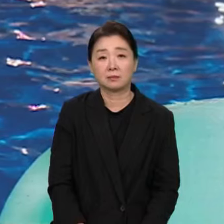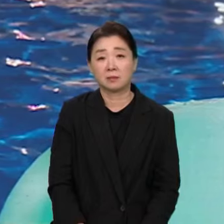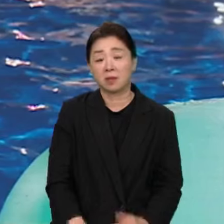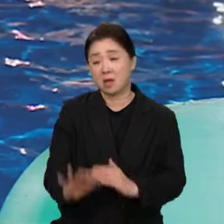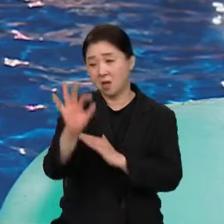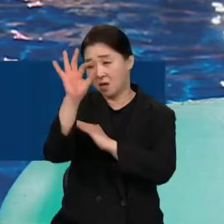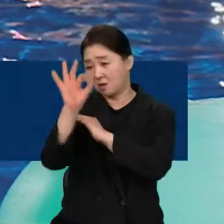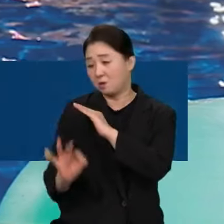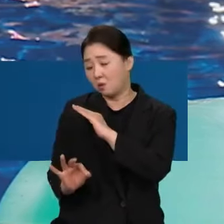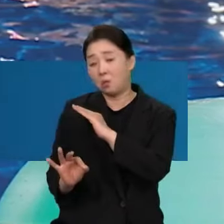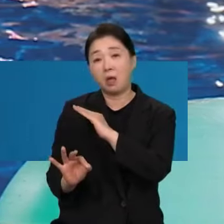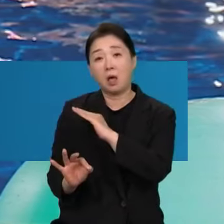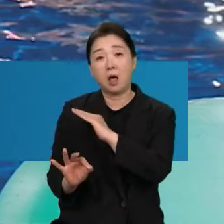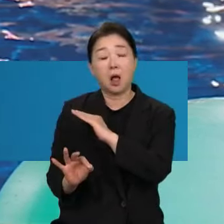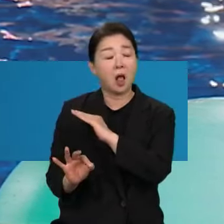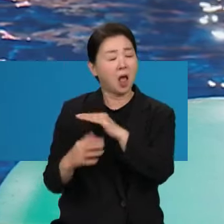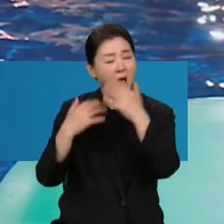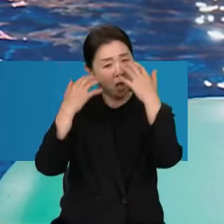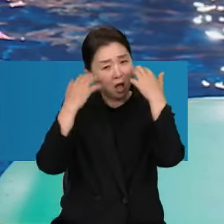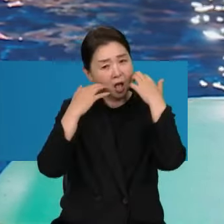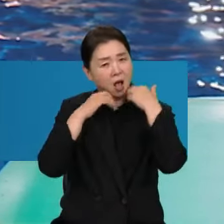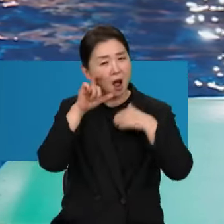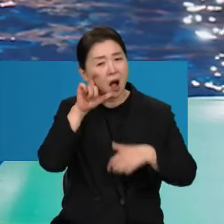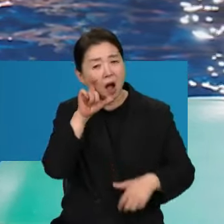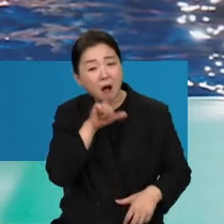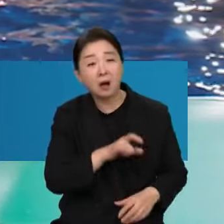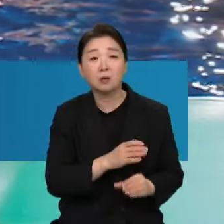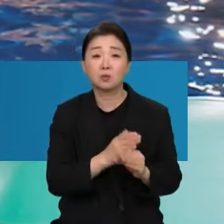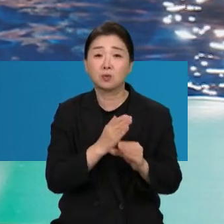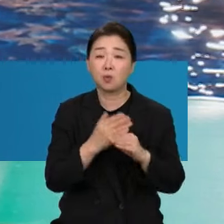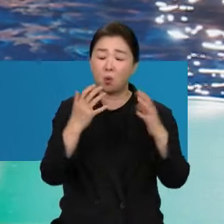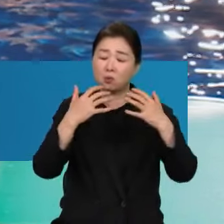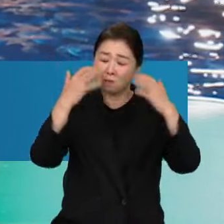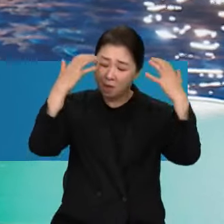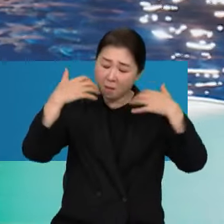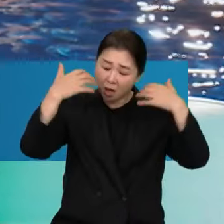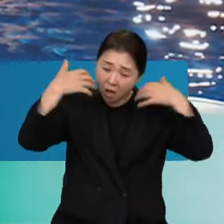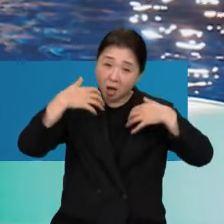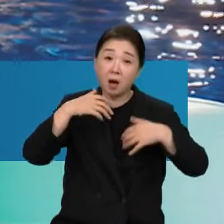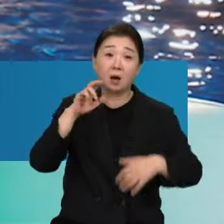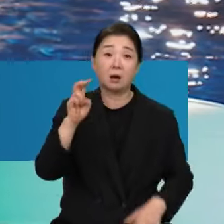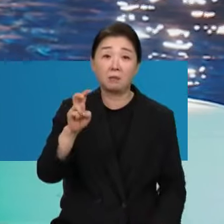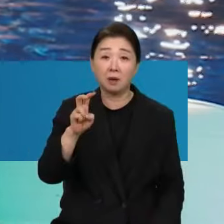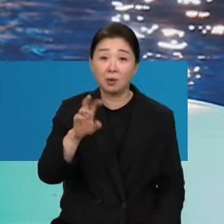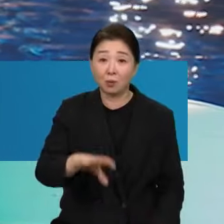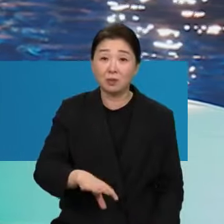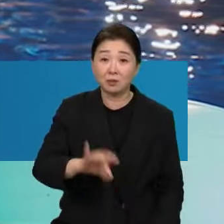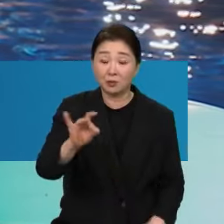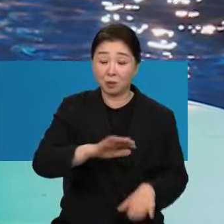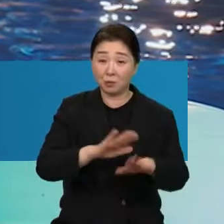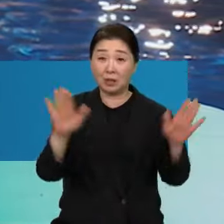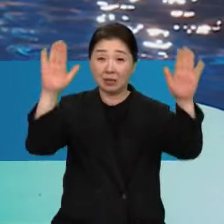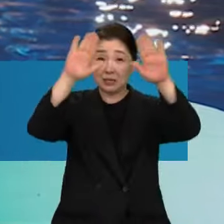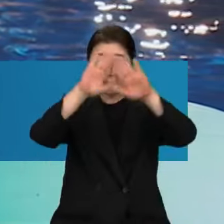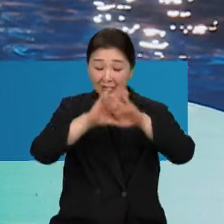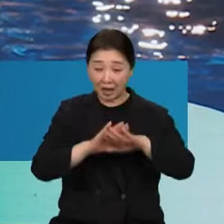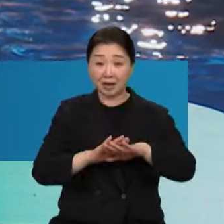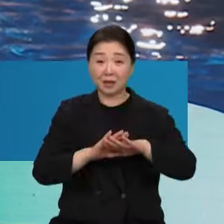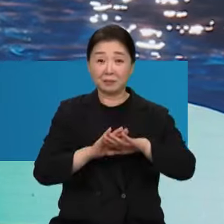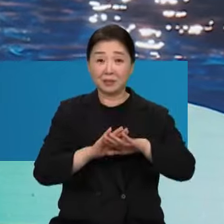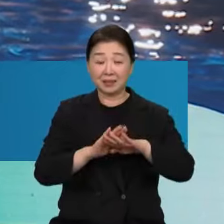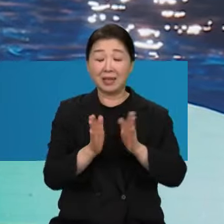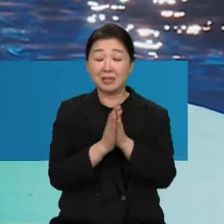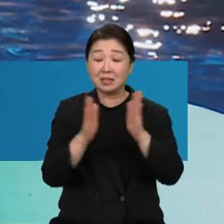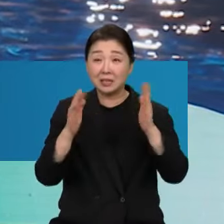해가 졌는데도 더위는 식지 않고 있습니다. 오늘도 열대야는 계속될 전망인데 올해 처음으로 야간 개장을 시작한 한강